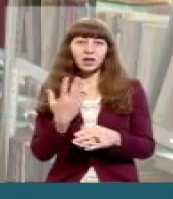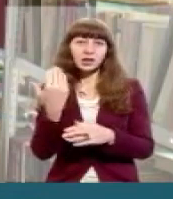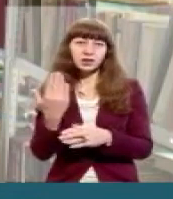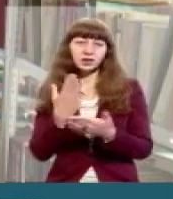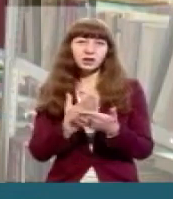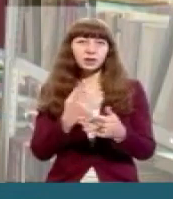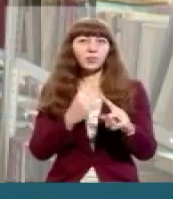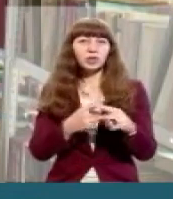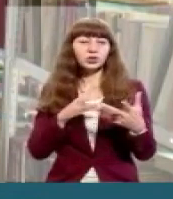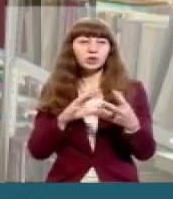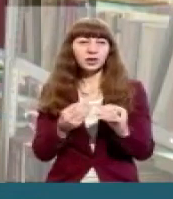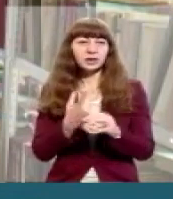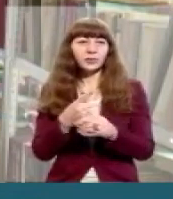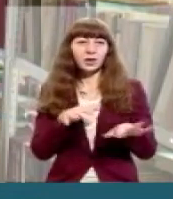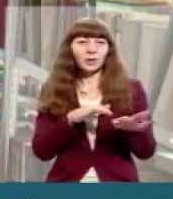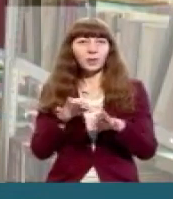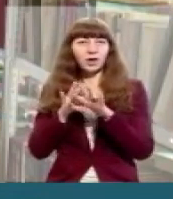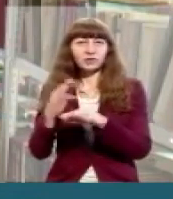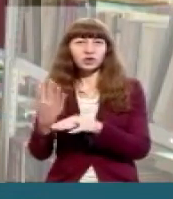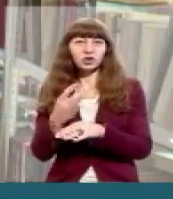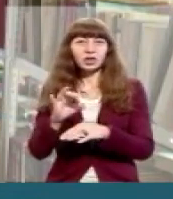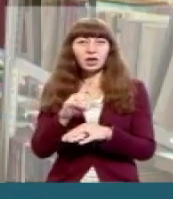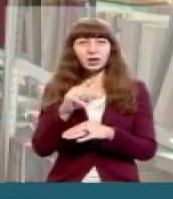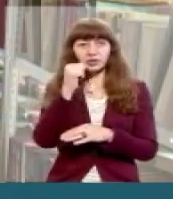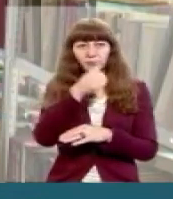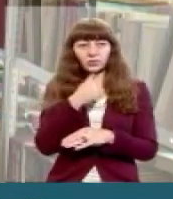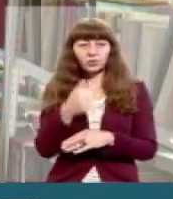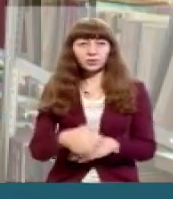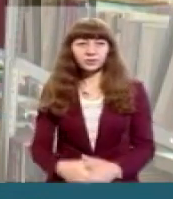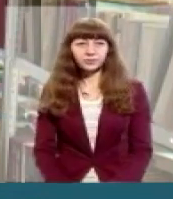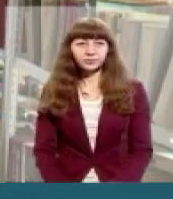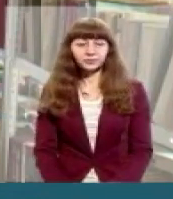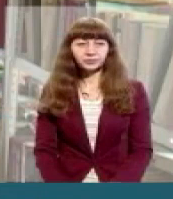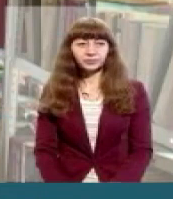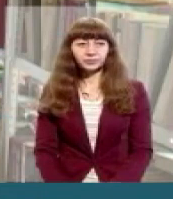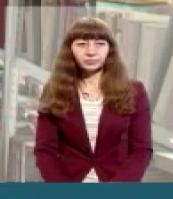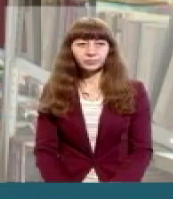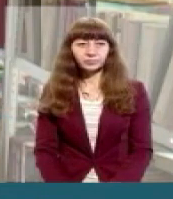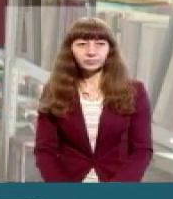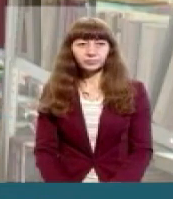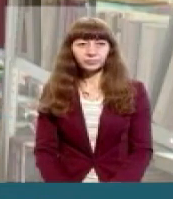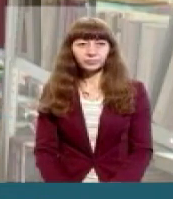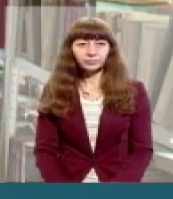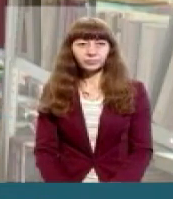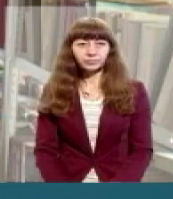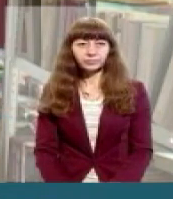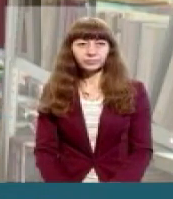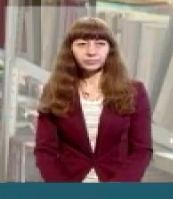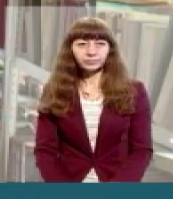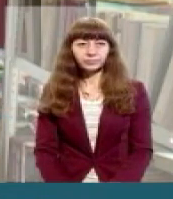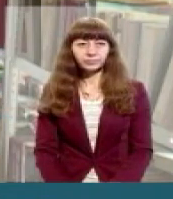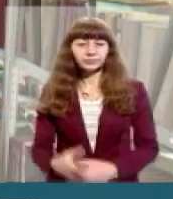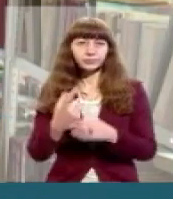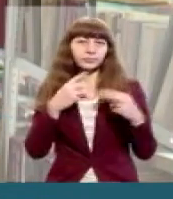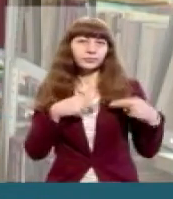оң әсер қалдырады. Аталмыш іс-шара жылына 4 рет өткізіледі. Жазасын өтеушілердің қауіпсіздігі толыққанды қамтамасыз етілген. Оларға